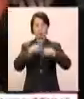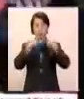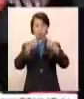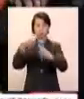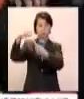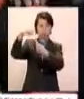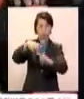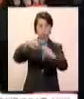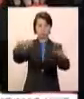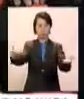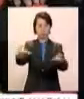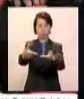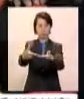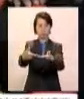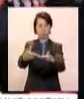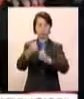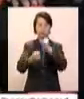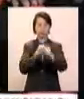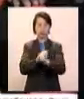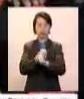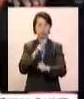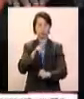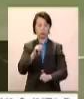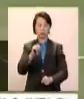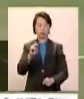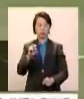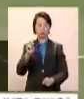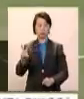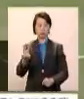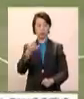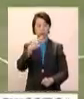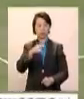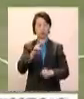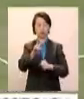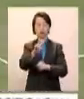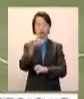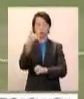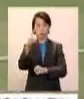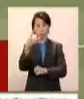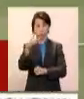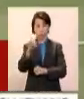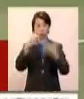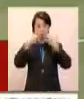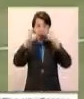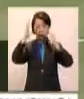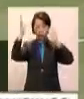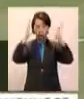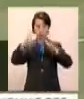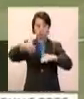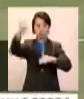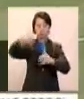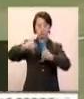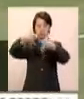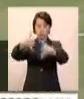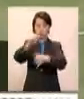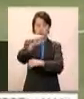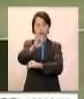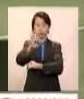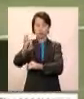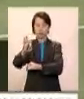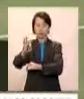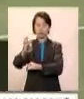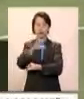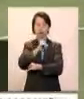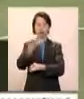kejohanan itu diperkenalkan pada tahun 2002. Menutup tirai 2018, Harimau Melaya naib juara Piala AFF